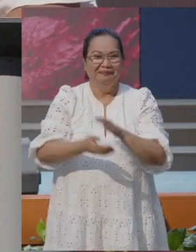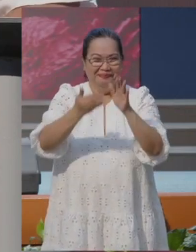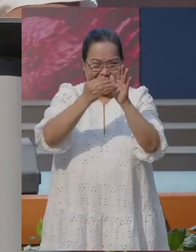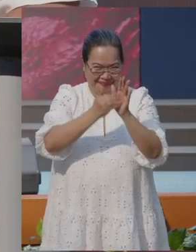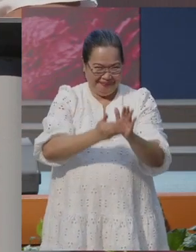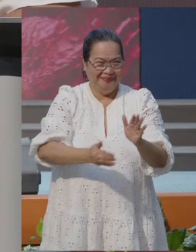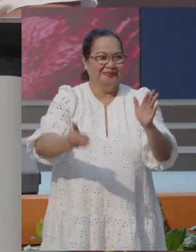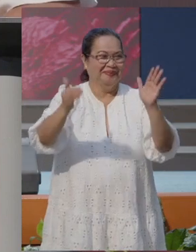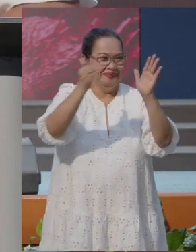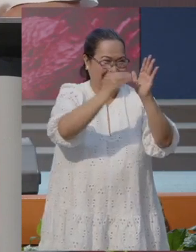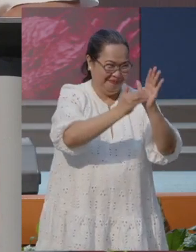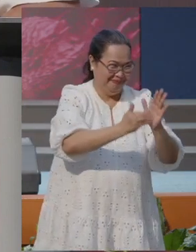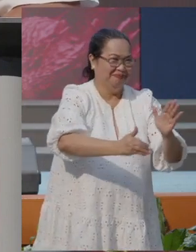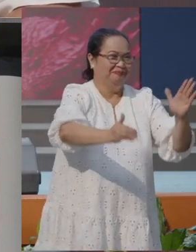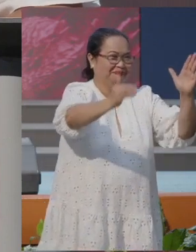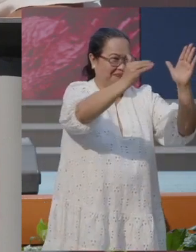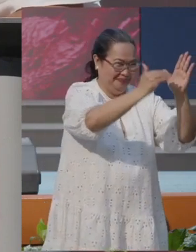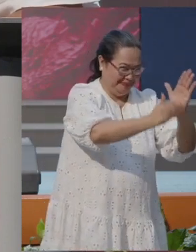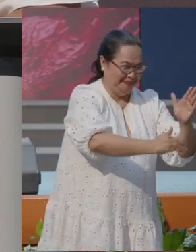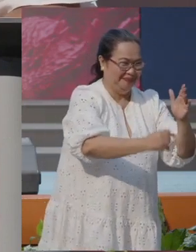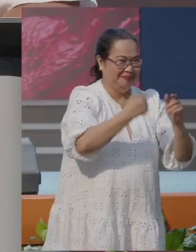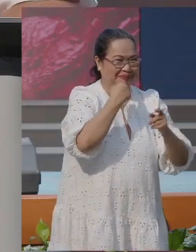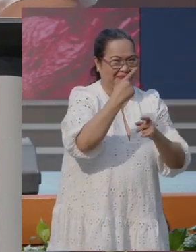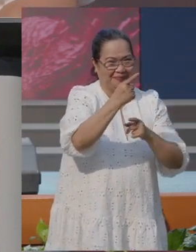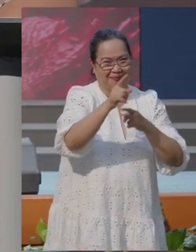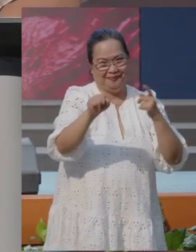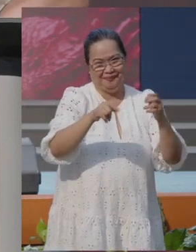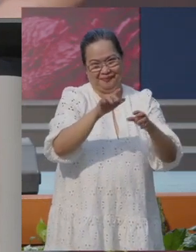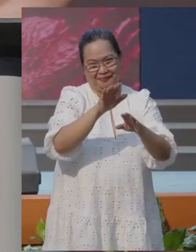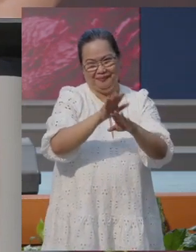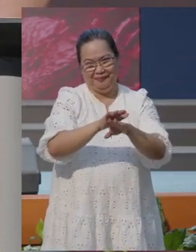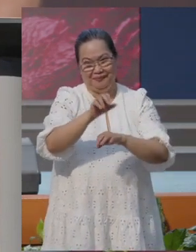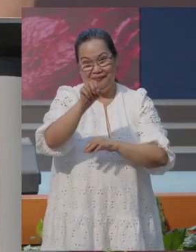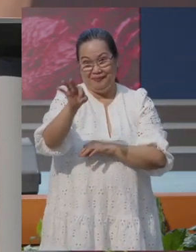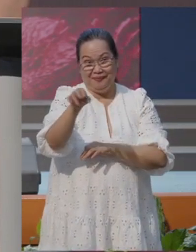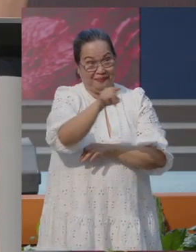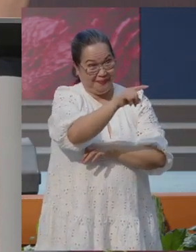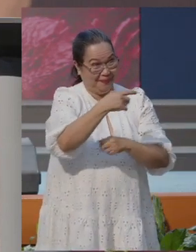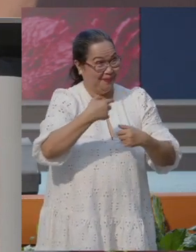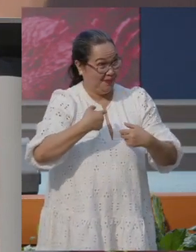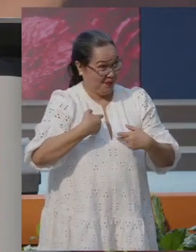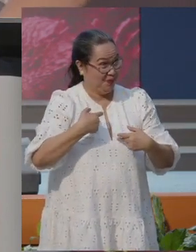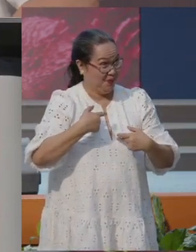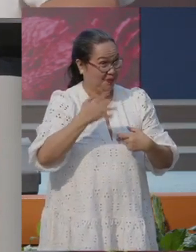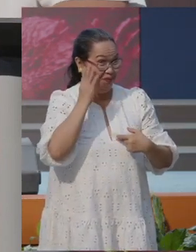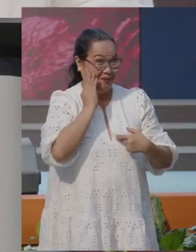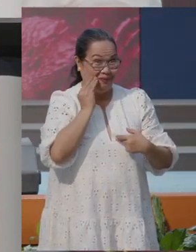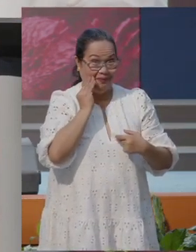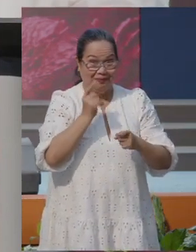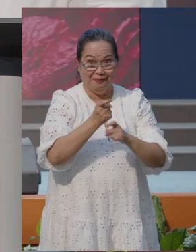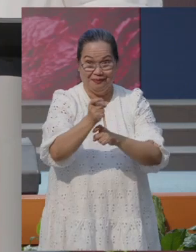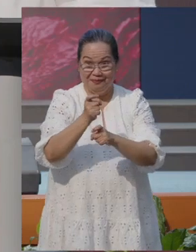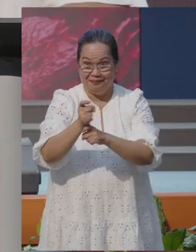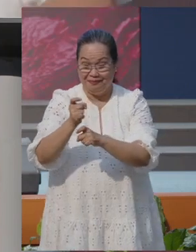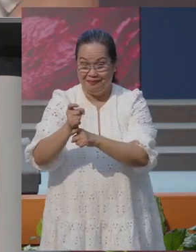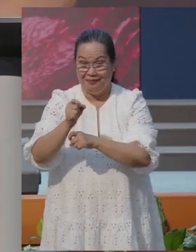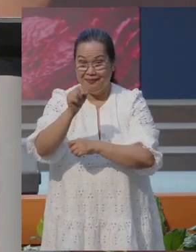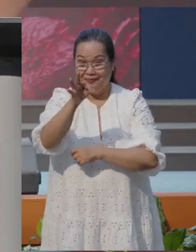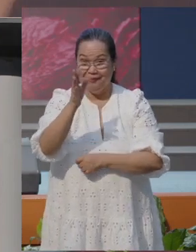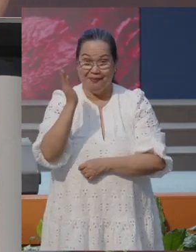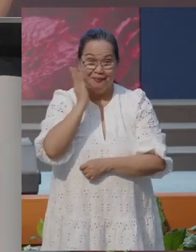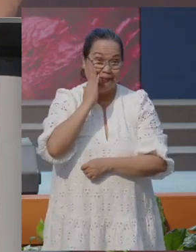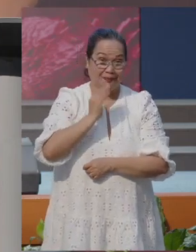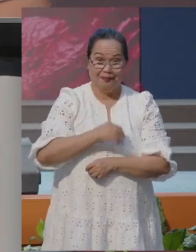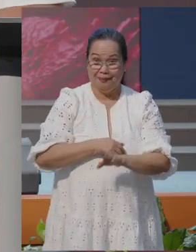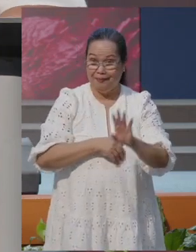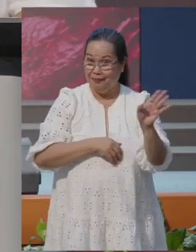Paulit-ulit niyang sinasabi ito sa kanila. Magkakaroon kayo ng pag-uusig. Pag kayo'y sinampal, huwag kayong gaganti.